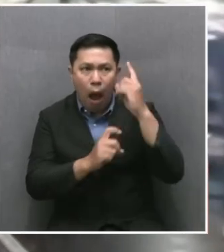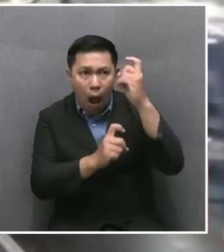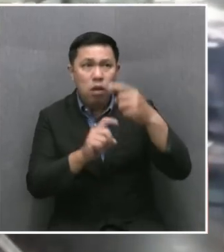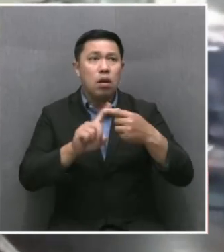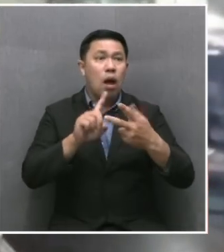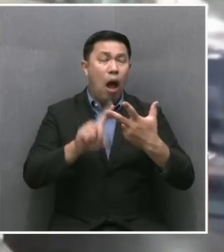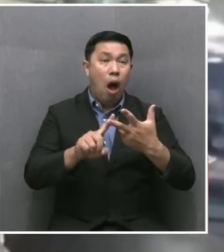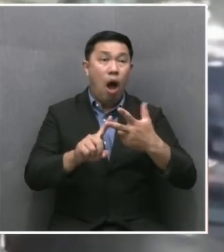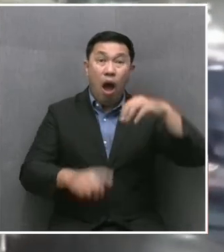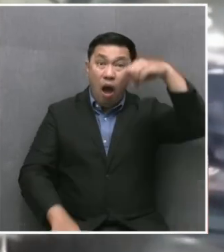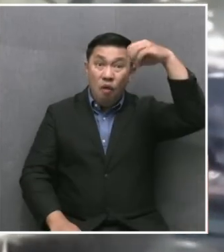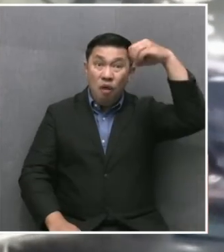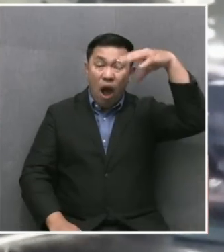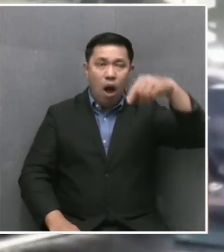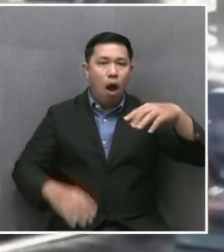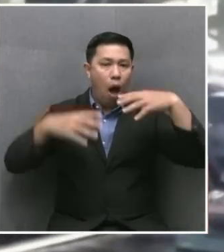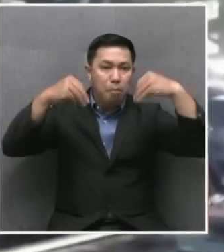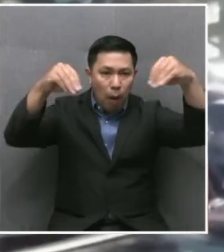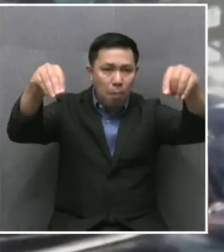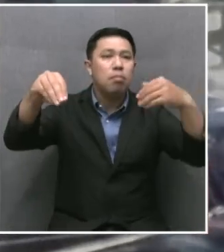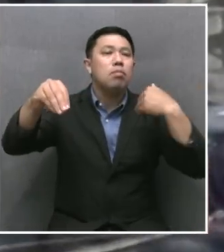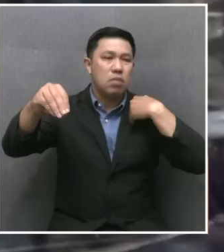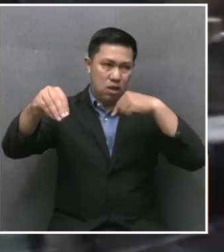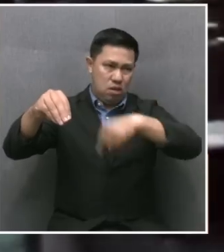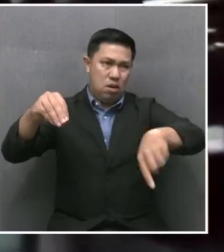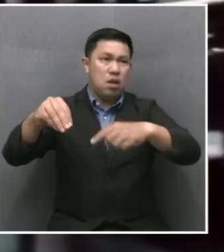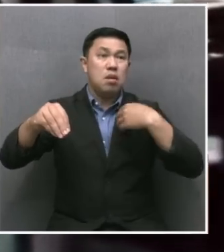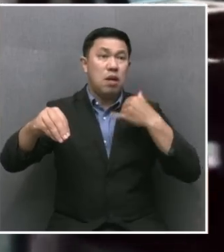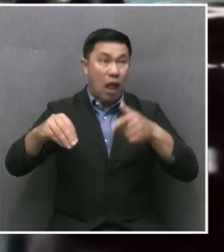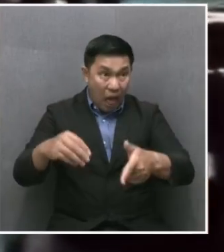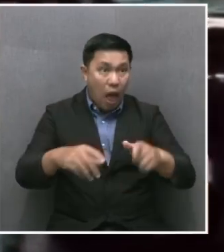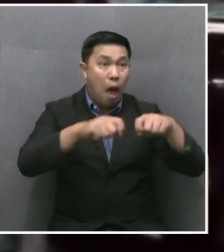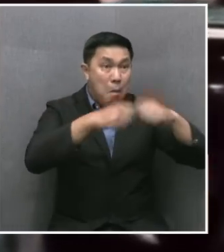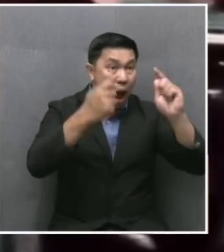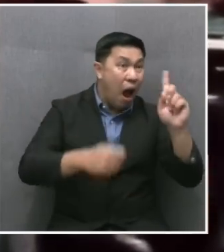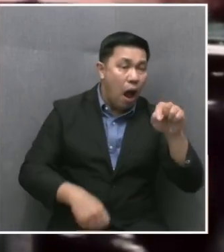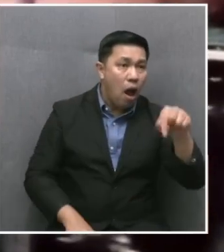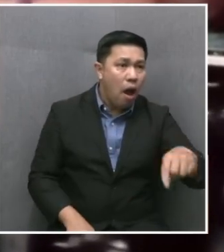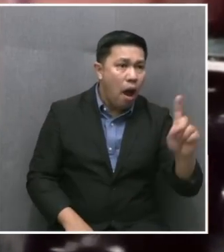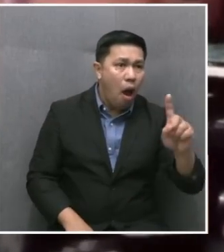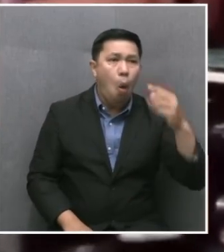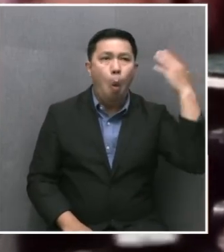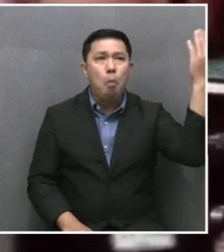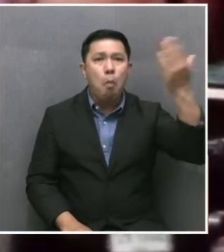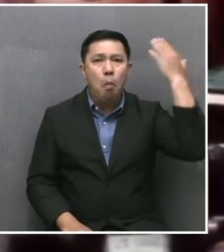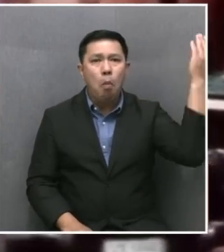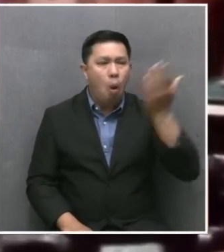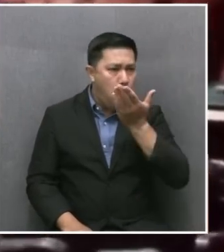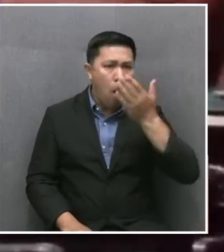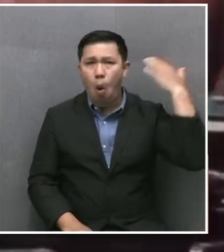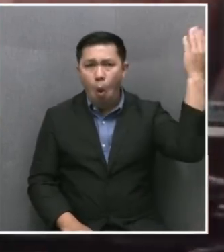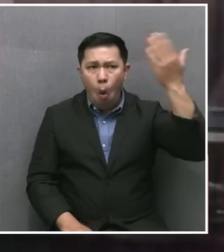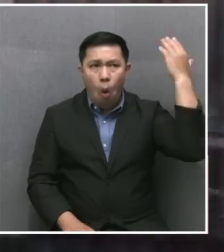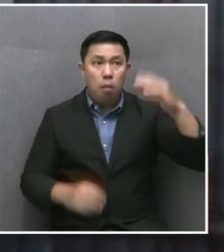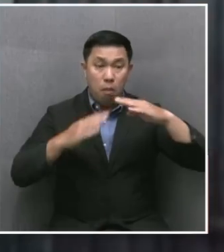นี้กระแสไฟฟ้าดับบางพื้นที่ด้วยนะคะแล้วเนี่ยค่ะคุณผู้ชมเป็นความเสียหายที่เกิดขึ้นจากแรงลมพายุนะคะทำให้